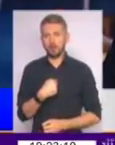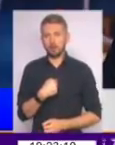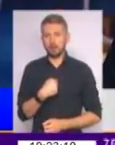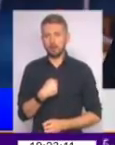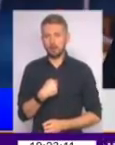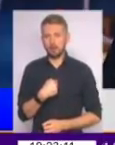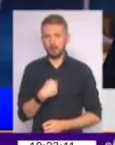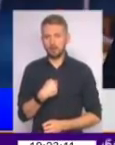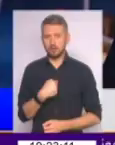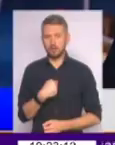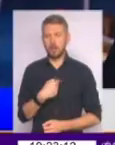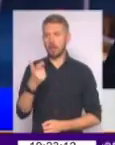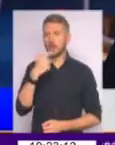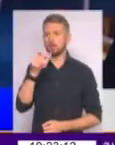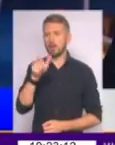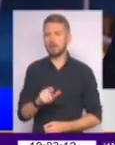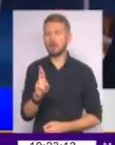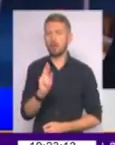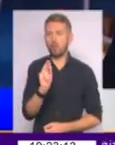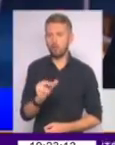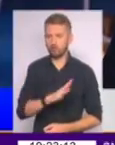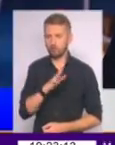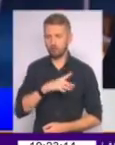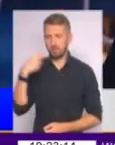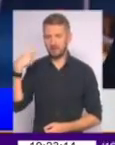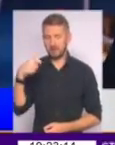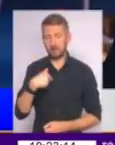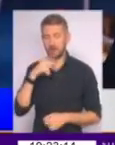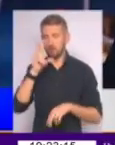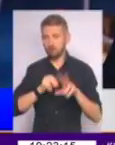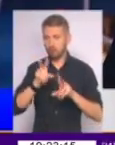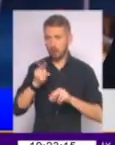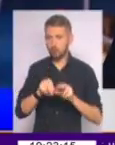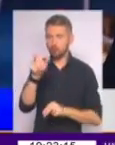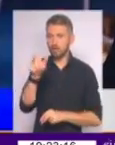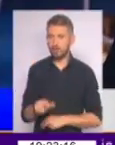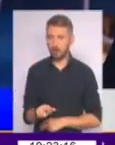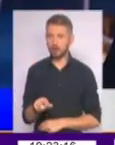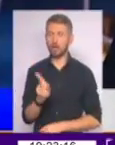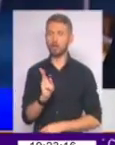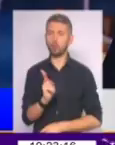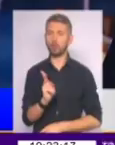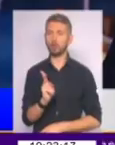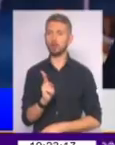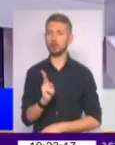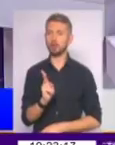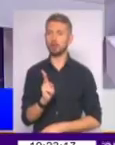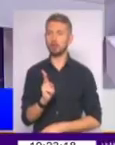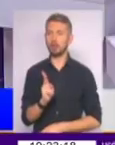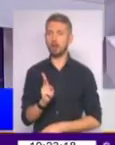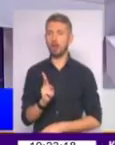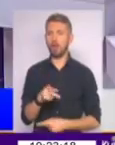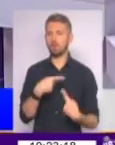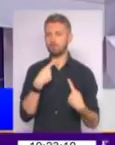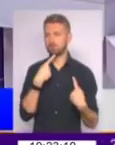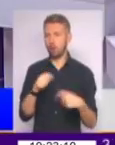Господин Янукович, бывший президент, я считаю, человек, который продал свою державу